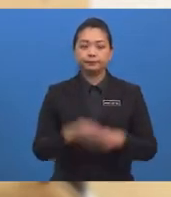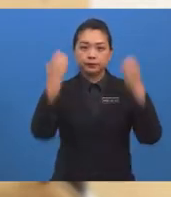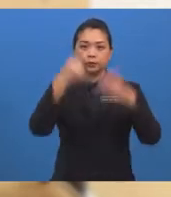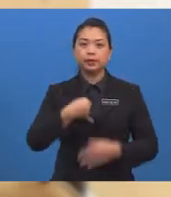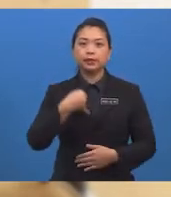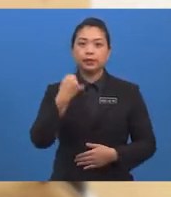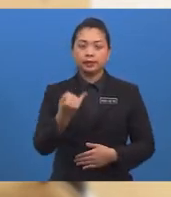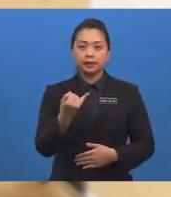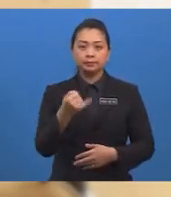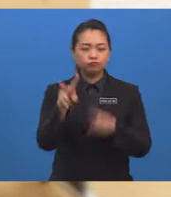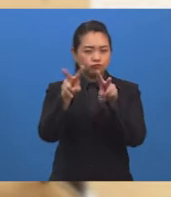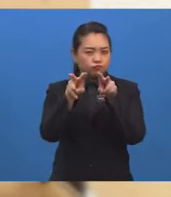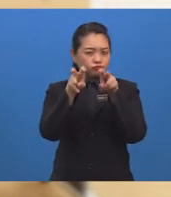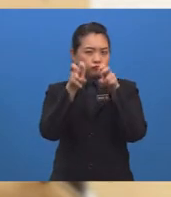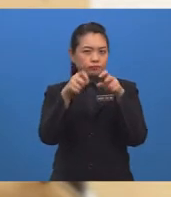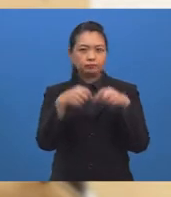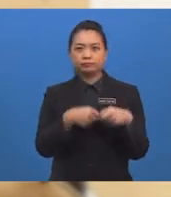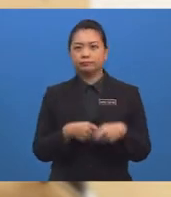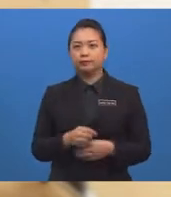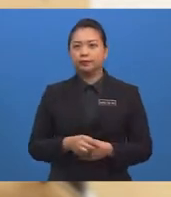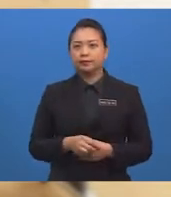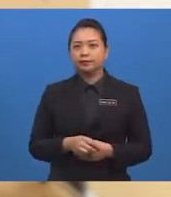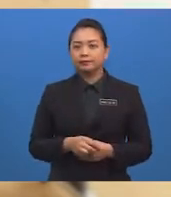Cikgu ingin menarik perhatian para pelajar.